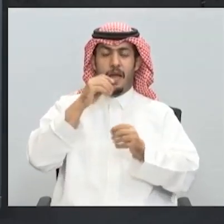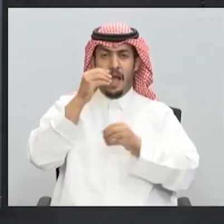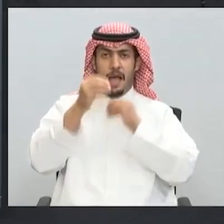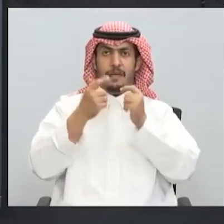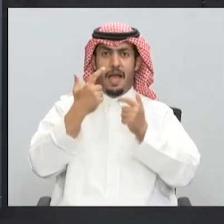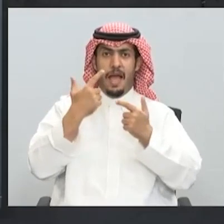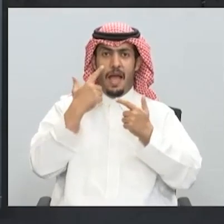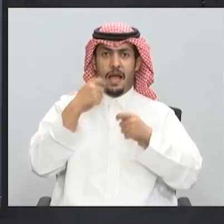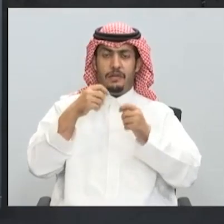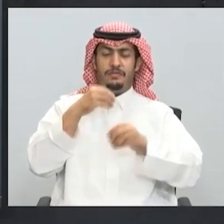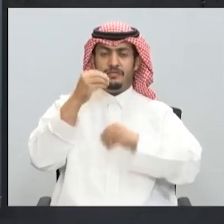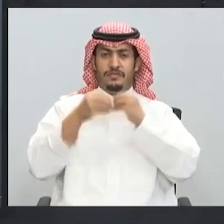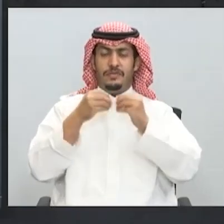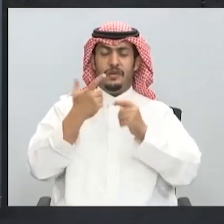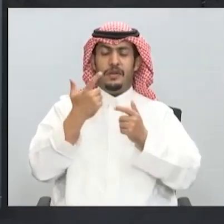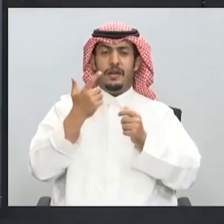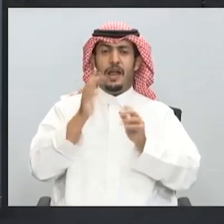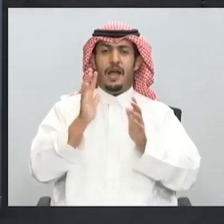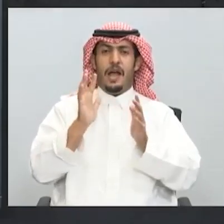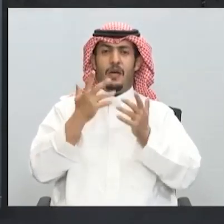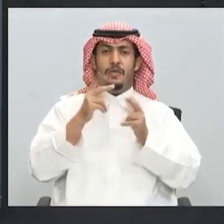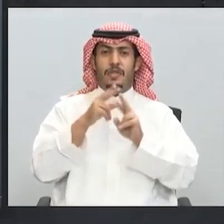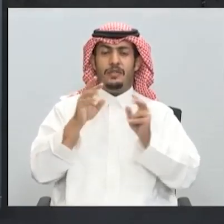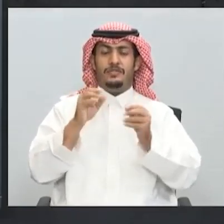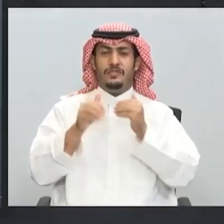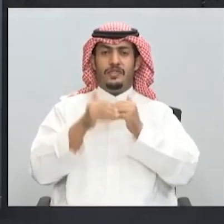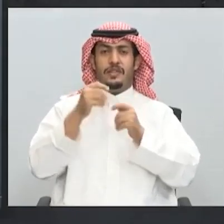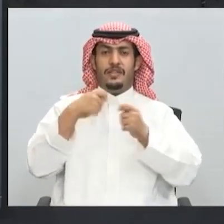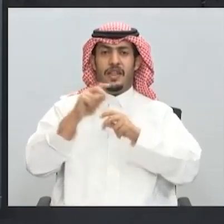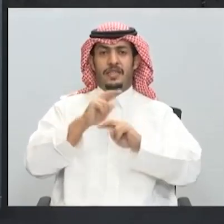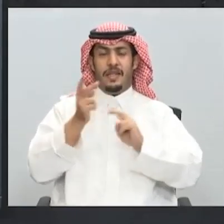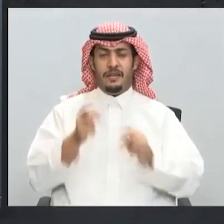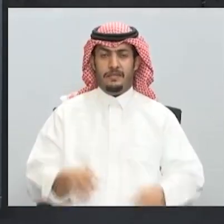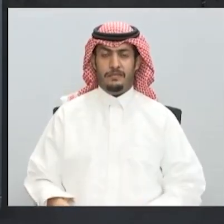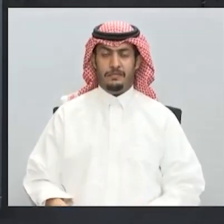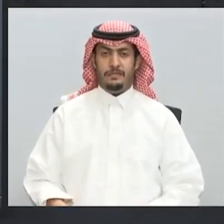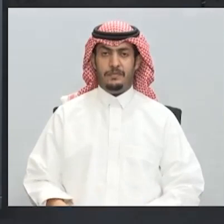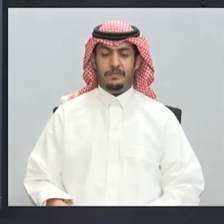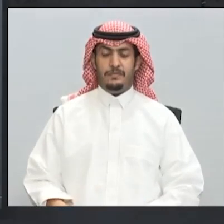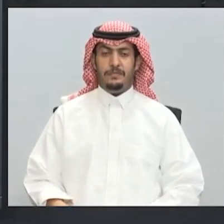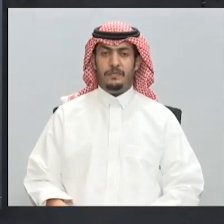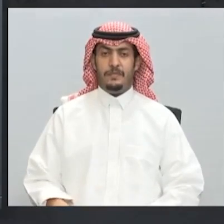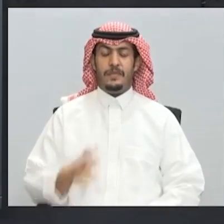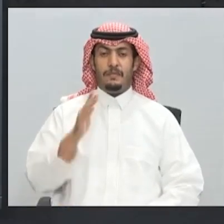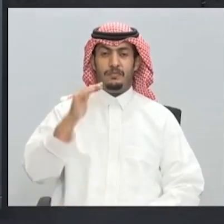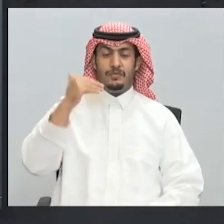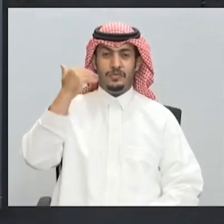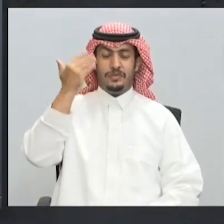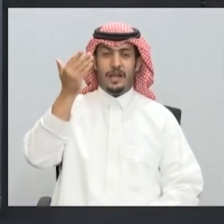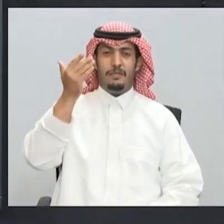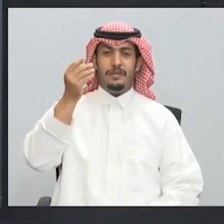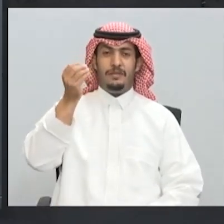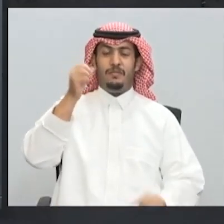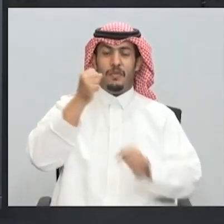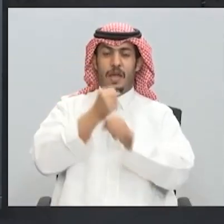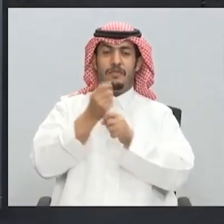مجال عمله او قد يغير او قد تندثر هذه وظيفه وبالتالي قد يفقد عملك كذلك في المستقبل بالتاكيد هنالك